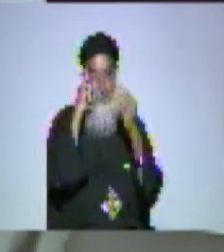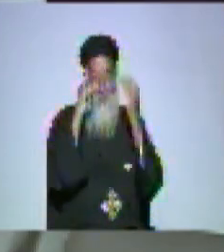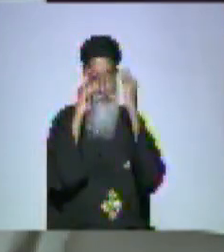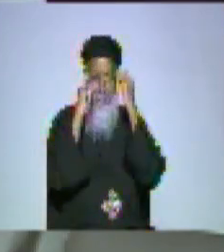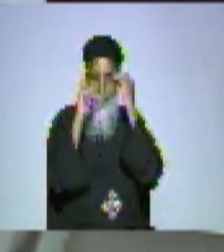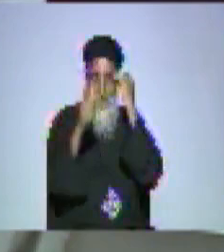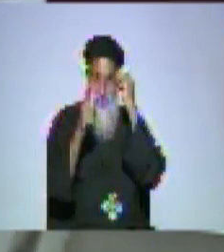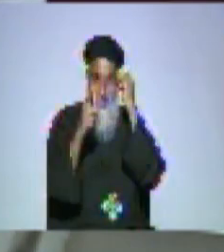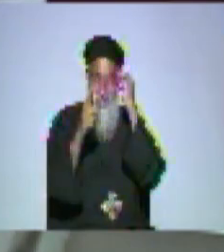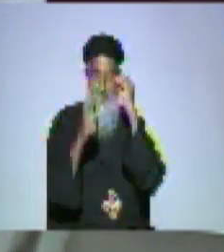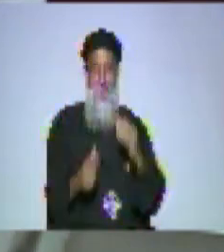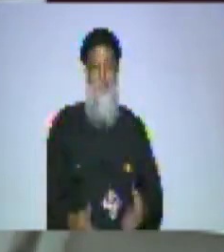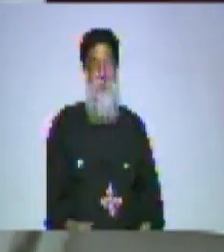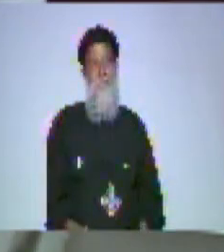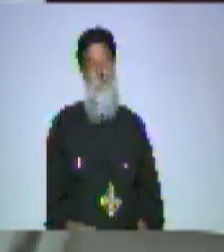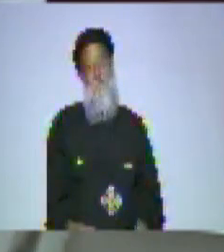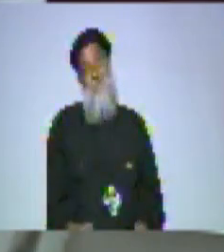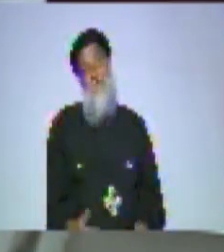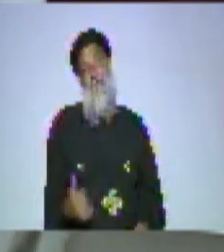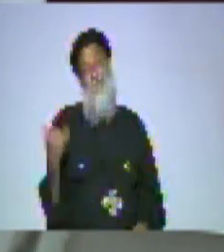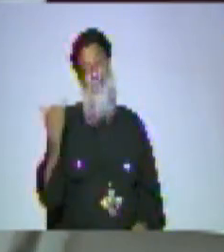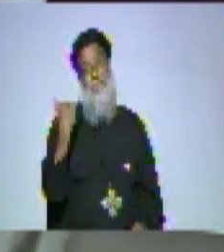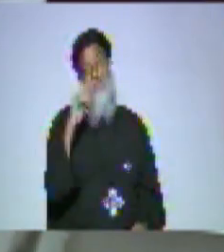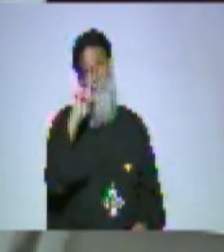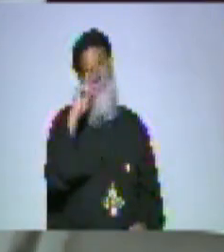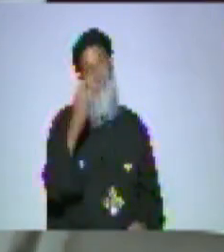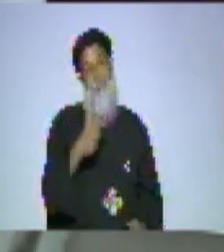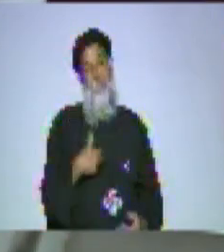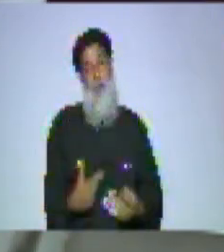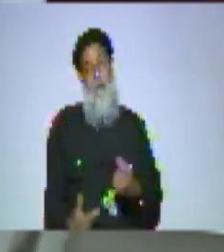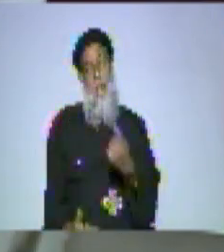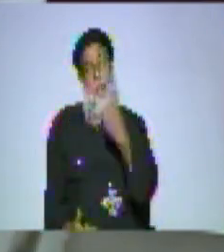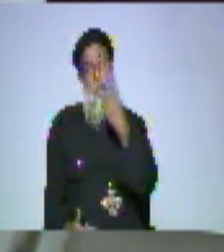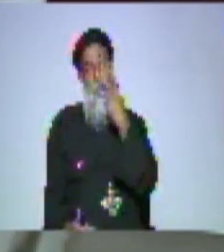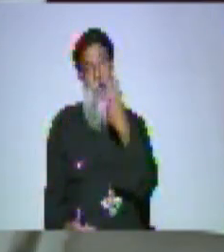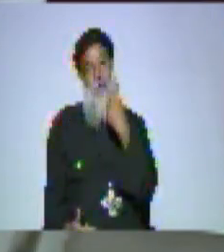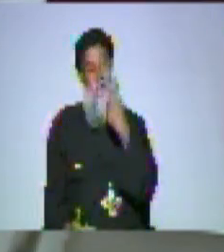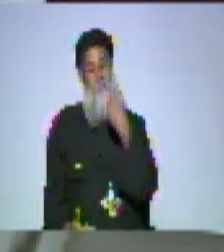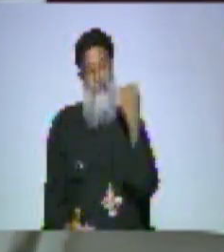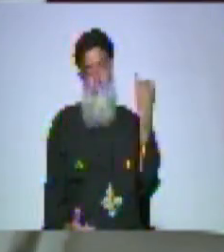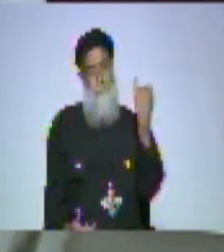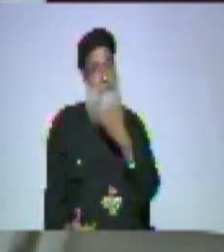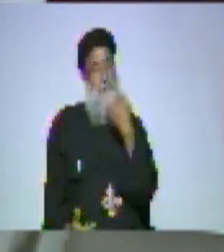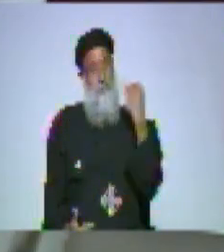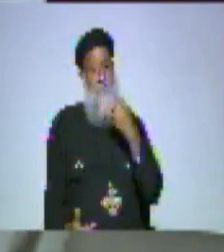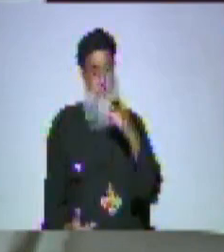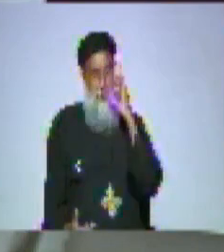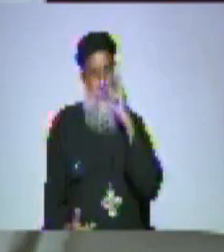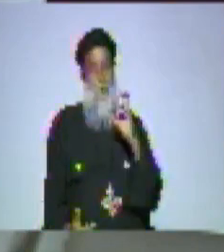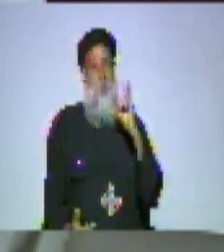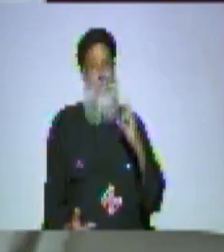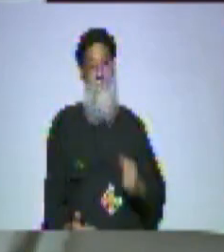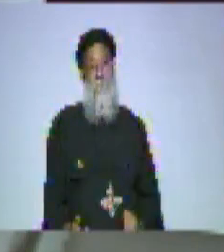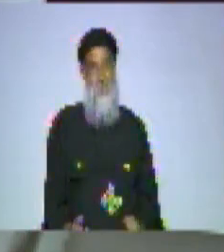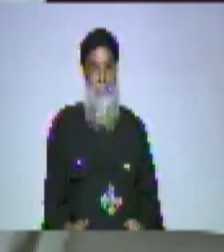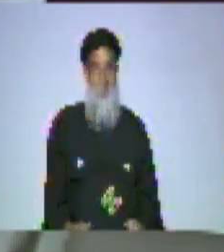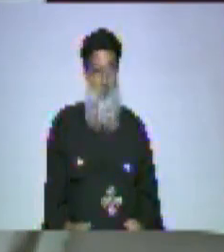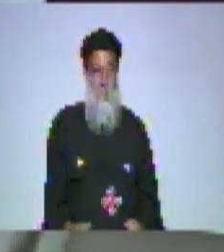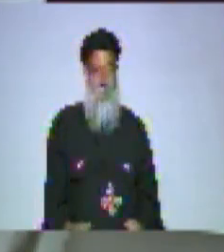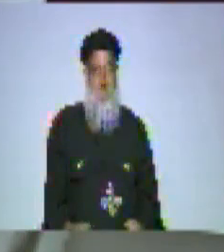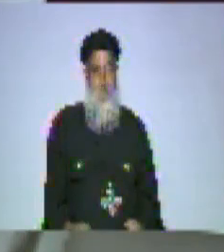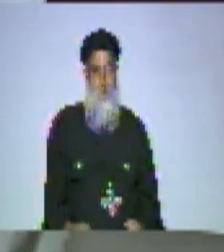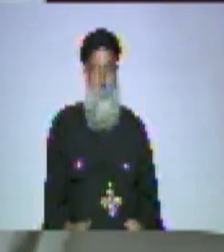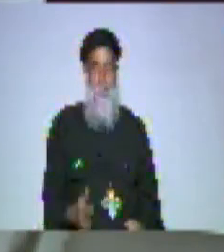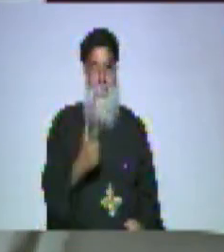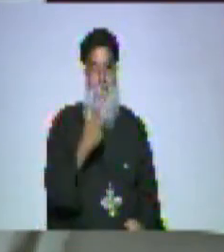والحقيقه يعني اهتمامه بالنفس الواحده اهتمام رائع يعني لما